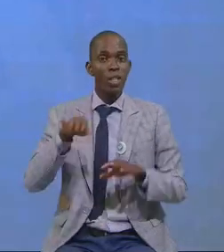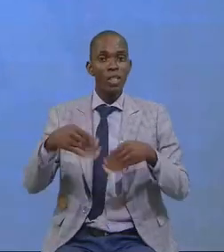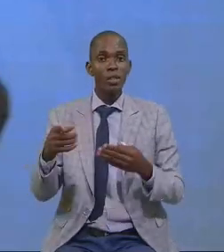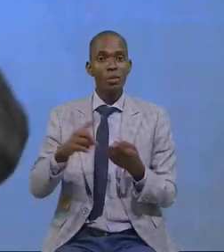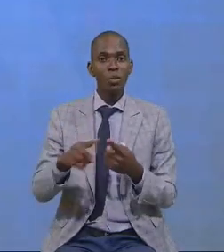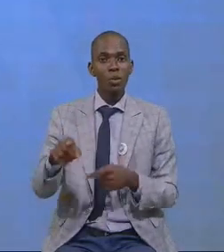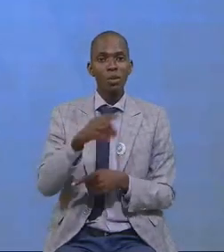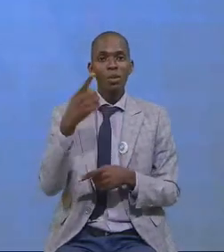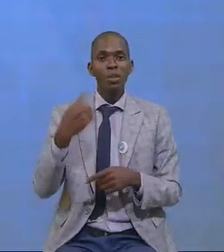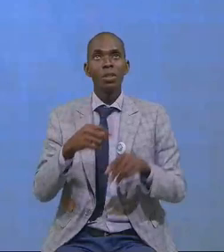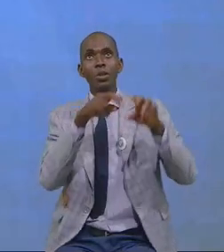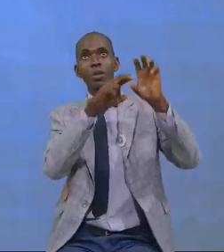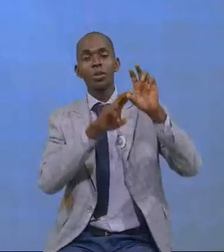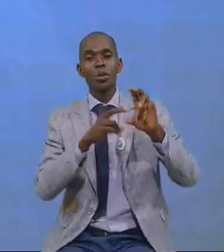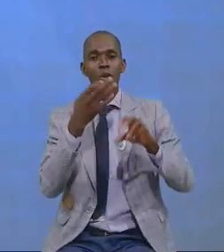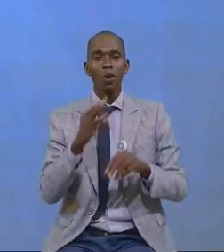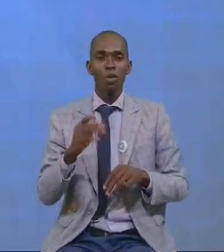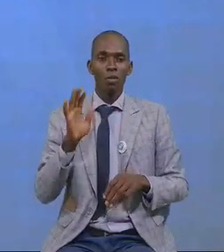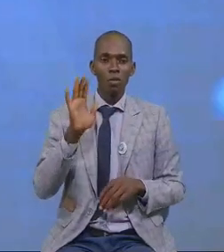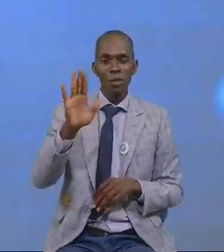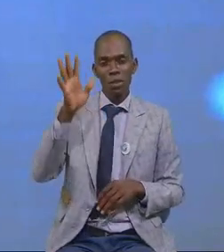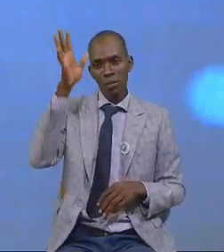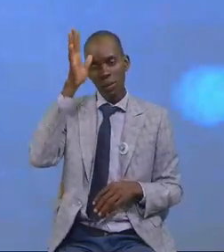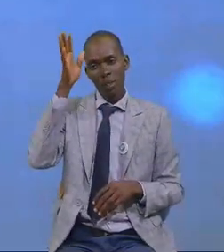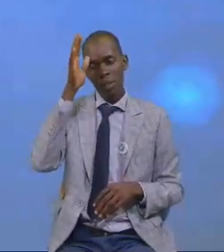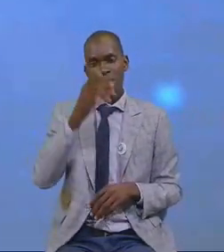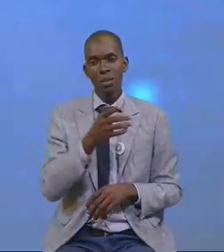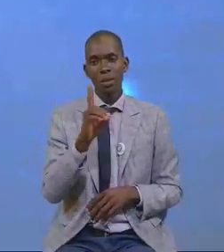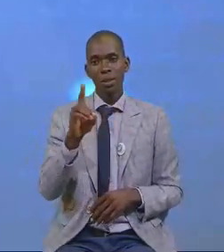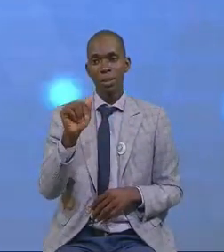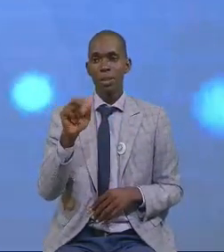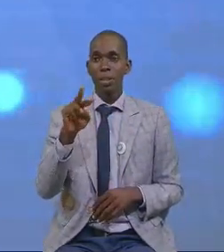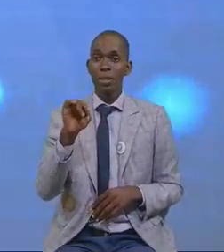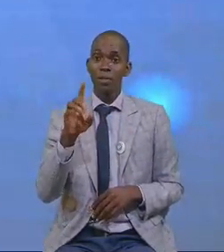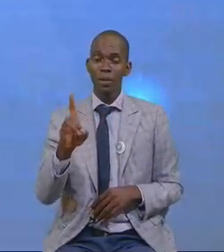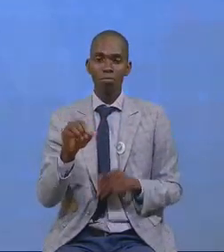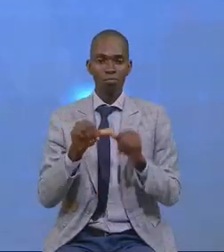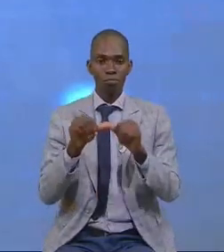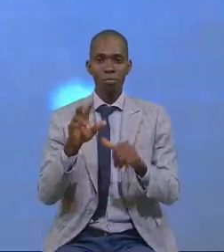Dieu lui donnera le trône de David, son père. Verset 33.